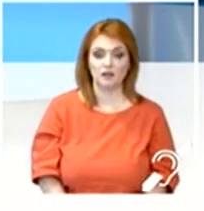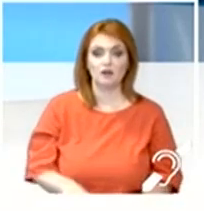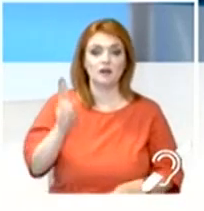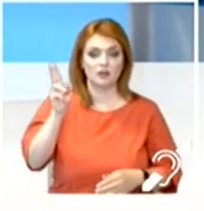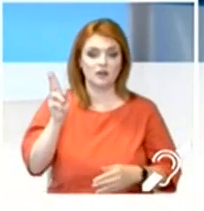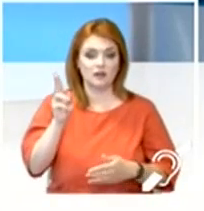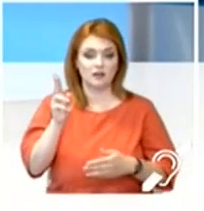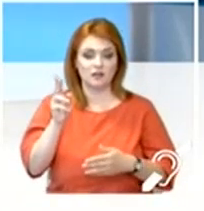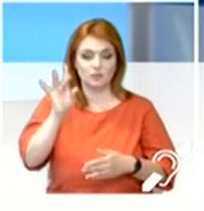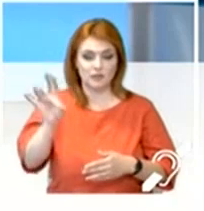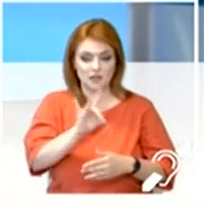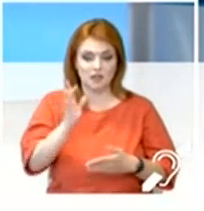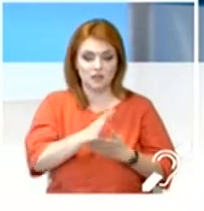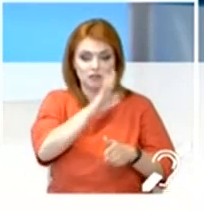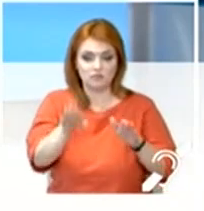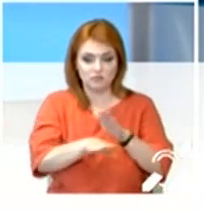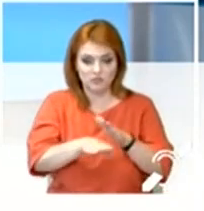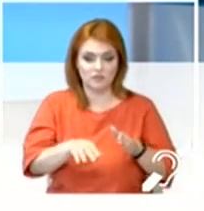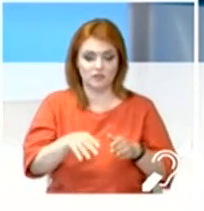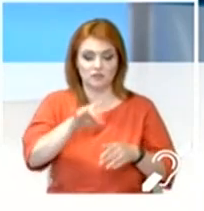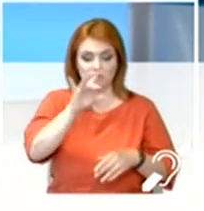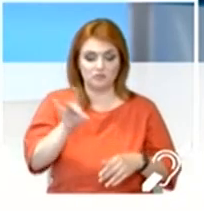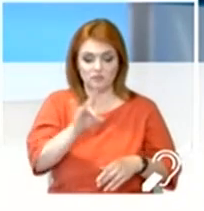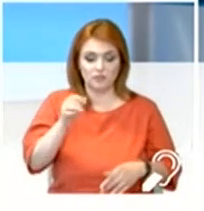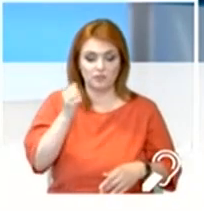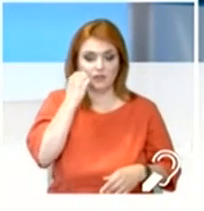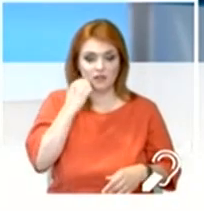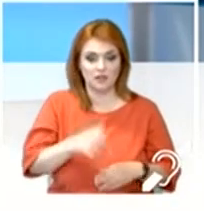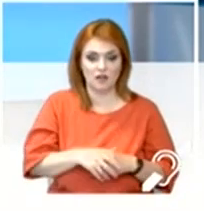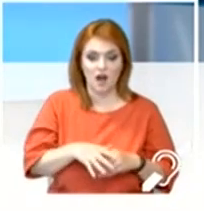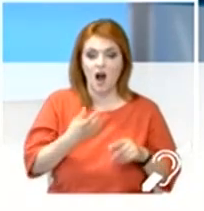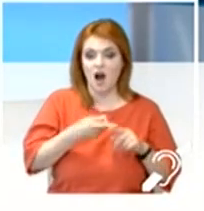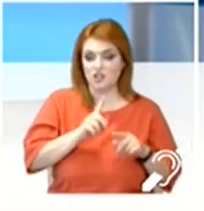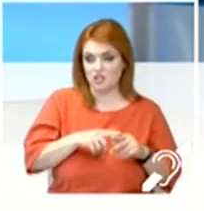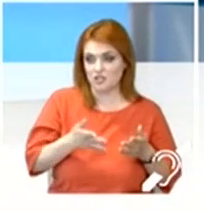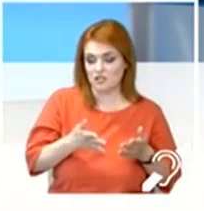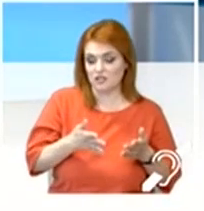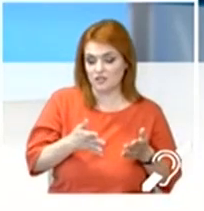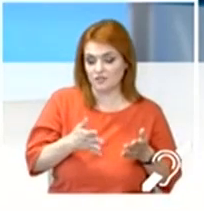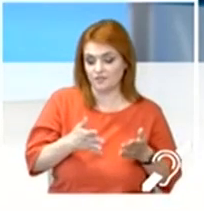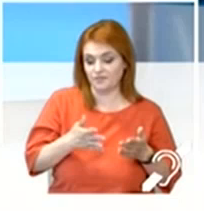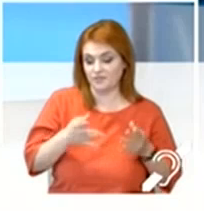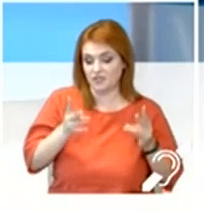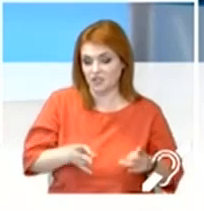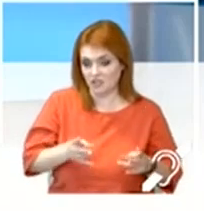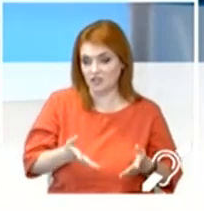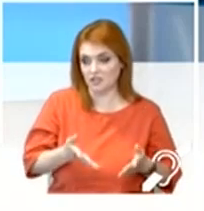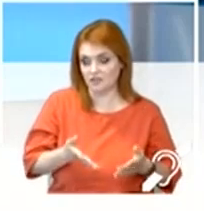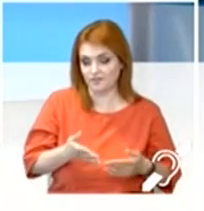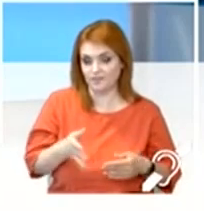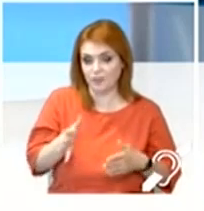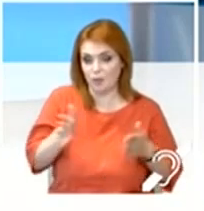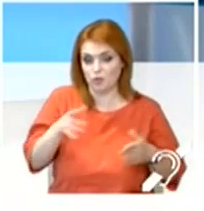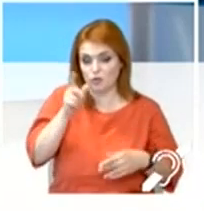subordonată canonic Moscovei. Gestul a stârnit revolte în rândul enoriașilor. Preotul susține că regretă ce s-a întâmplat și dă vina